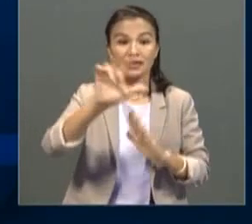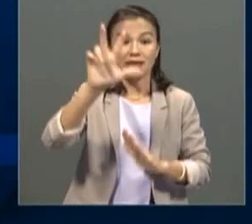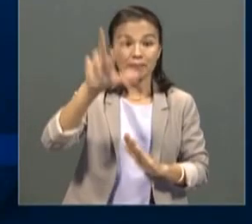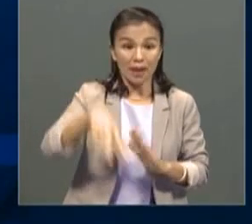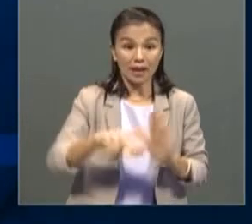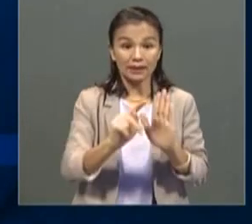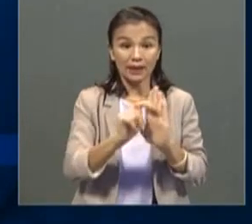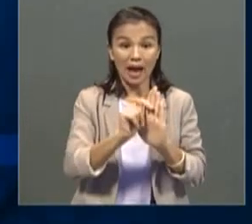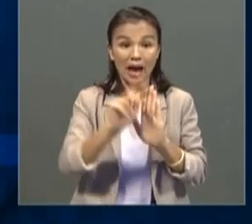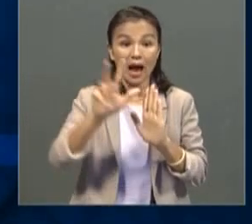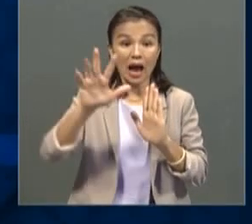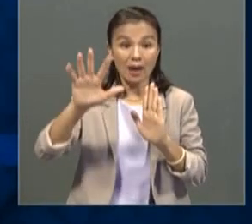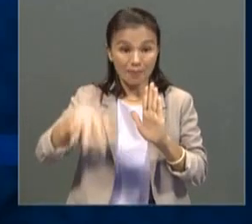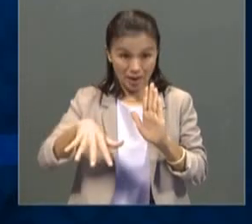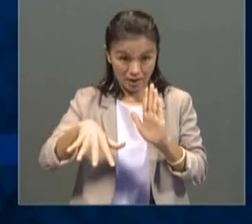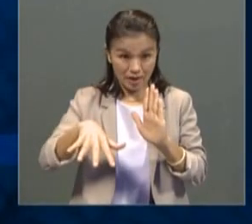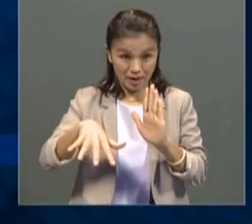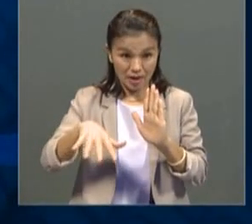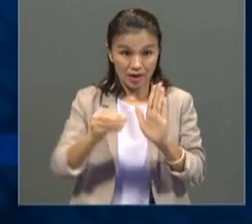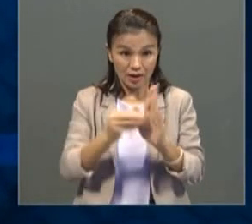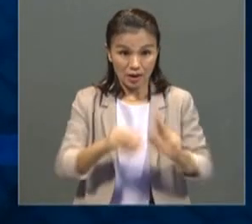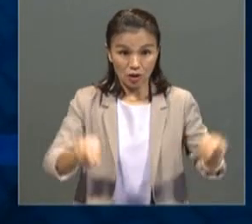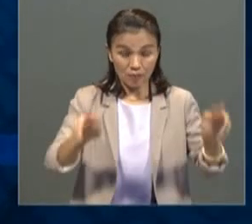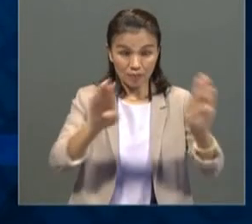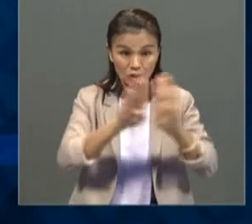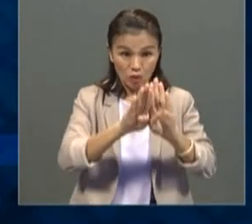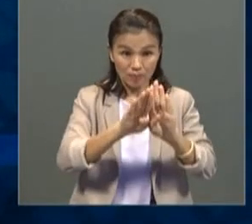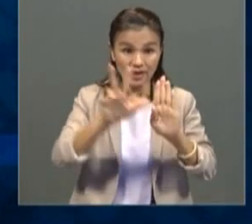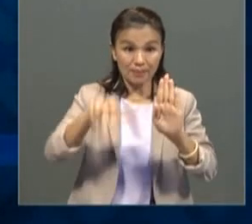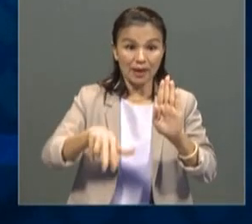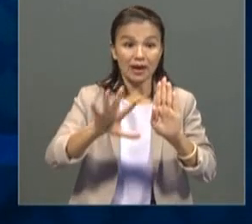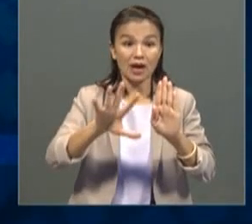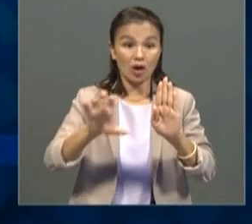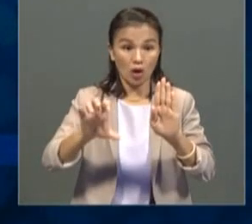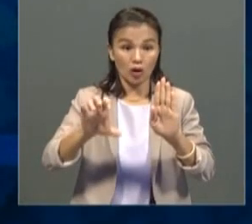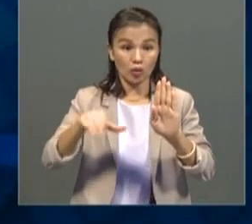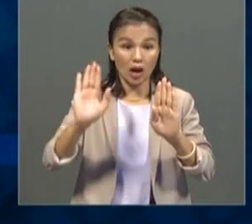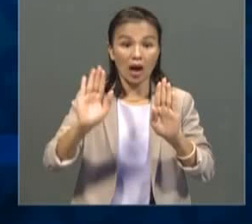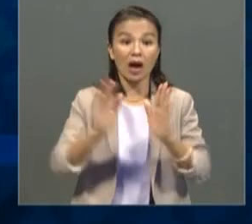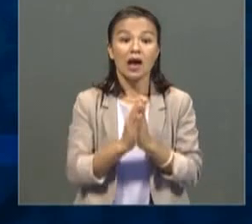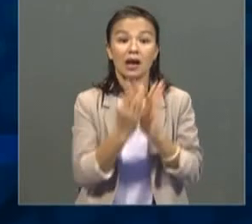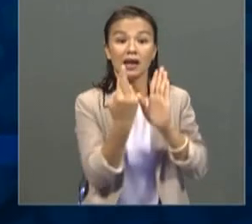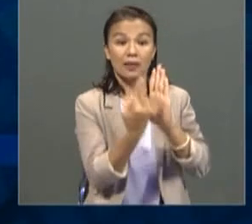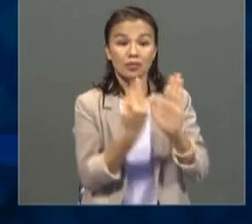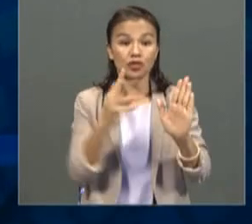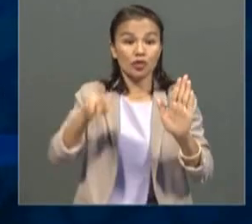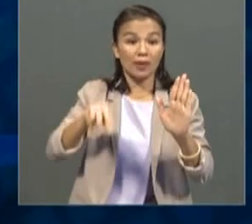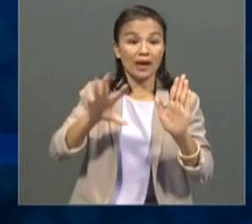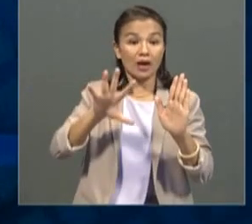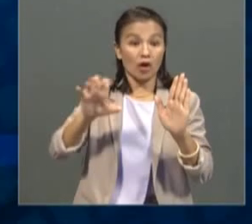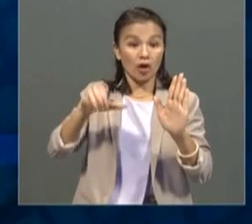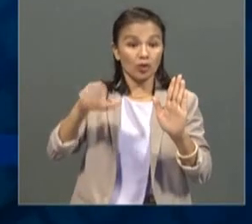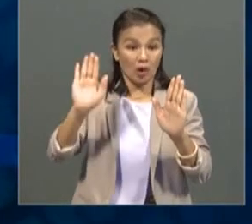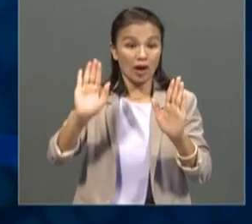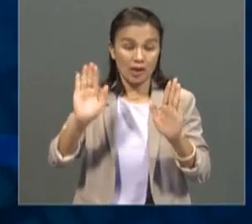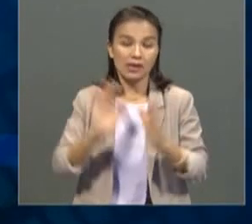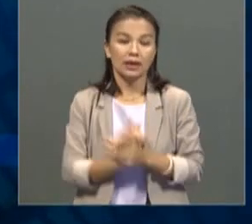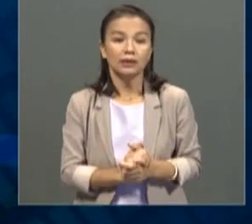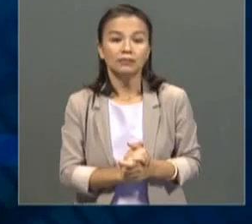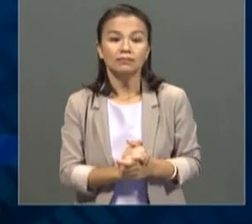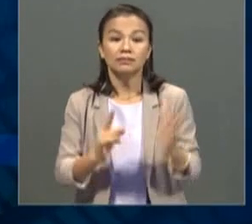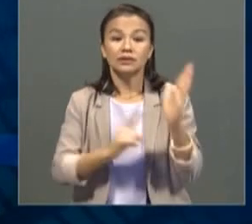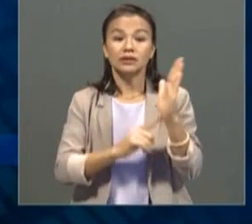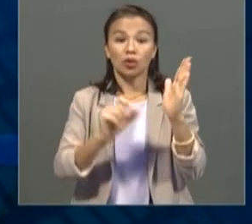เช่นไหมมาจันโอที่กากว่าเสียต้องนั่งบ่เนาะนักของปัทวาต้องนั่งง่ายบ่เนาะลาบุรีนัทท้าวง่ายบ่เ